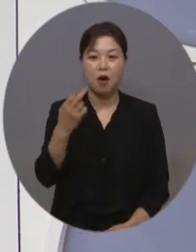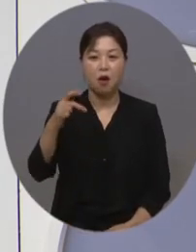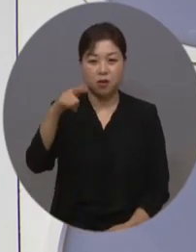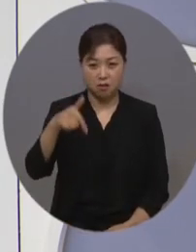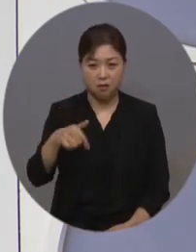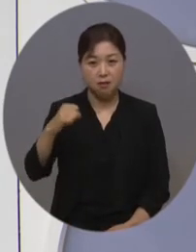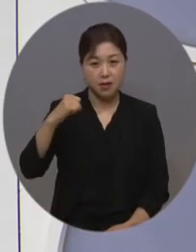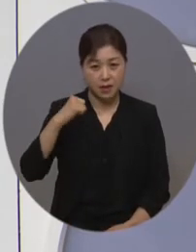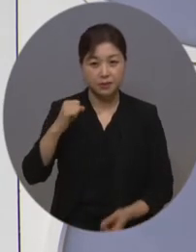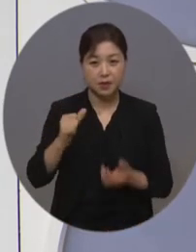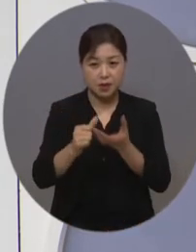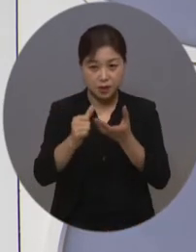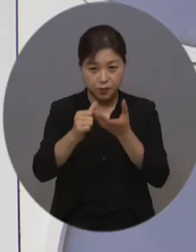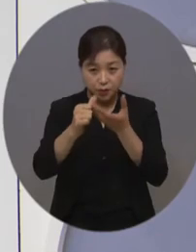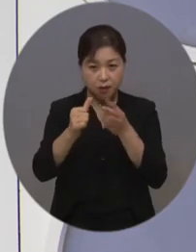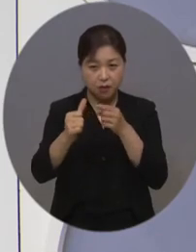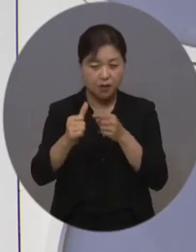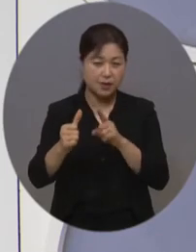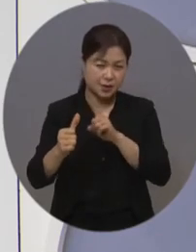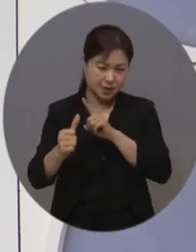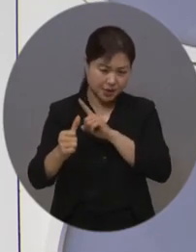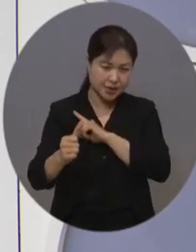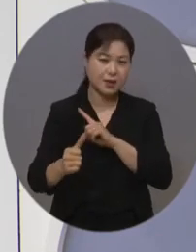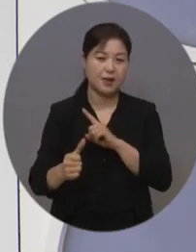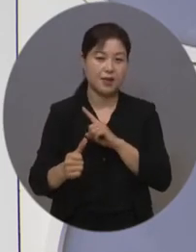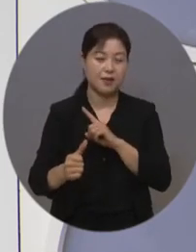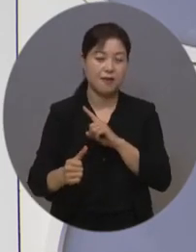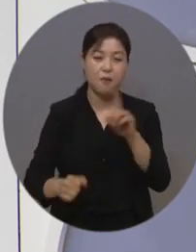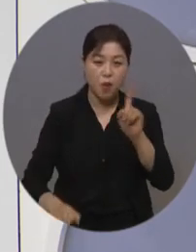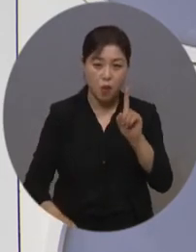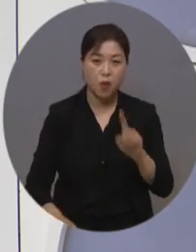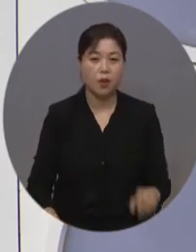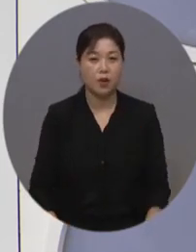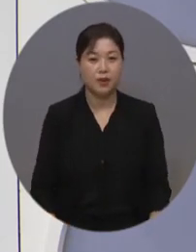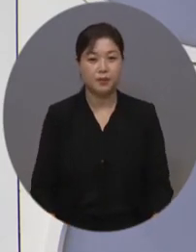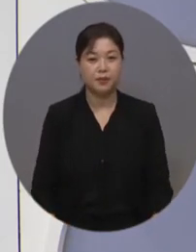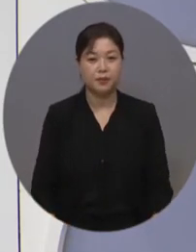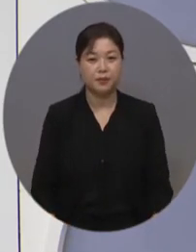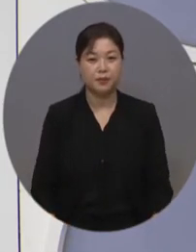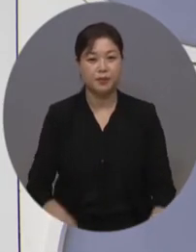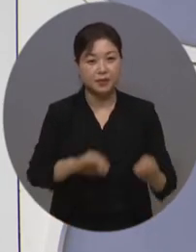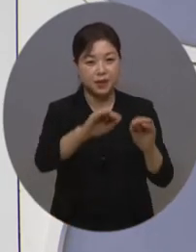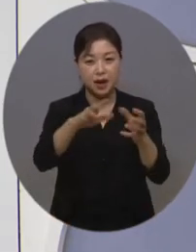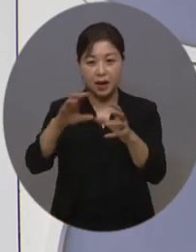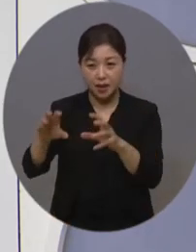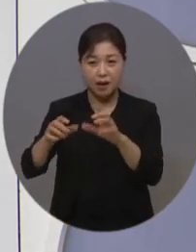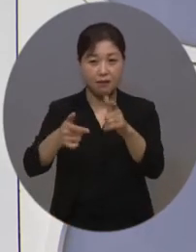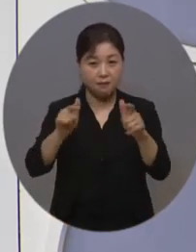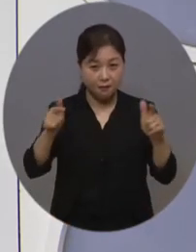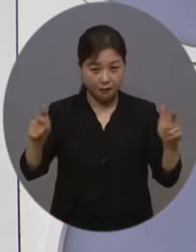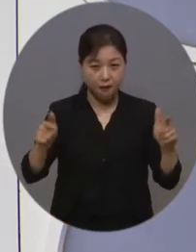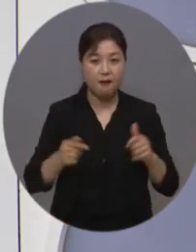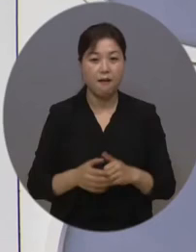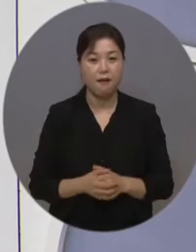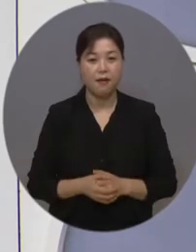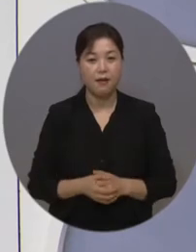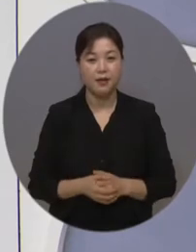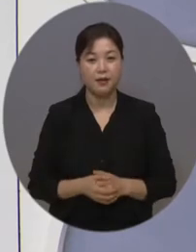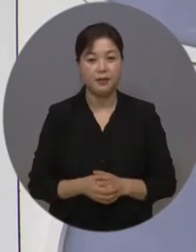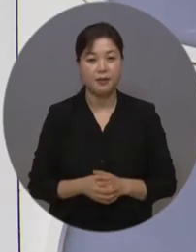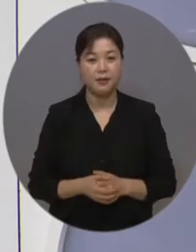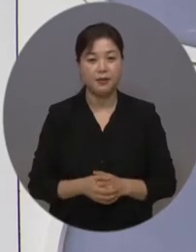것은 무엇이냐? 학자들이 많은 연구를 했습니다. 근데 그게 이제 나라마다도 다르고, 그러나 이제